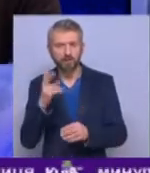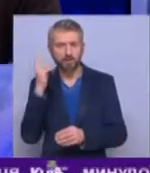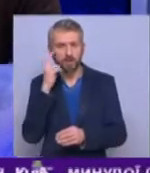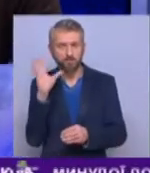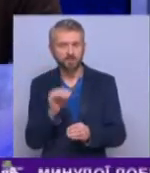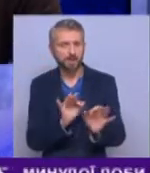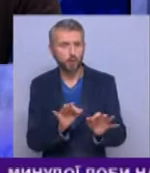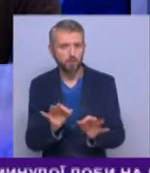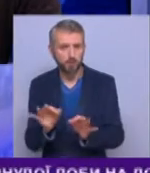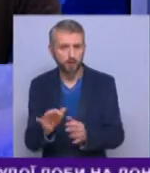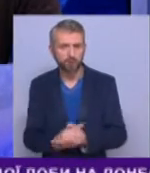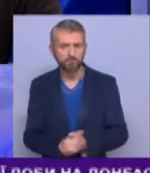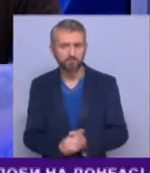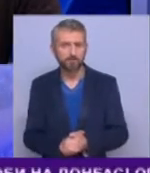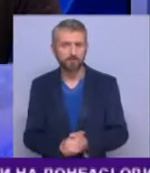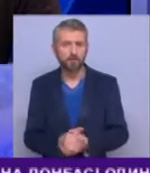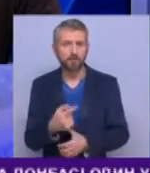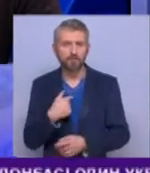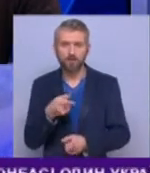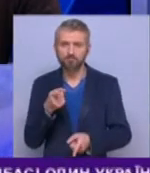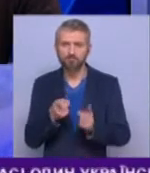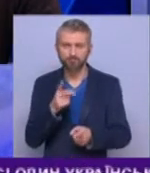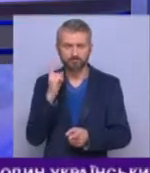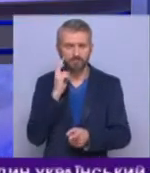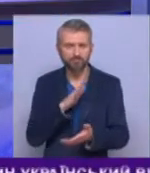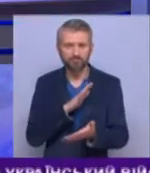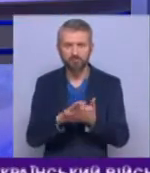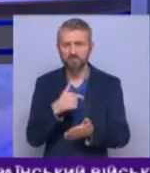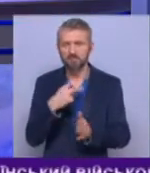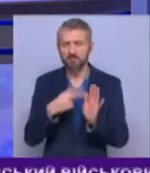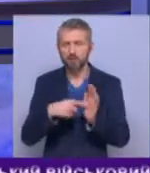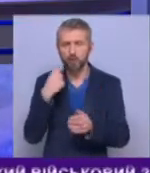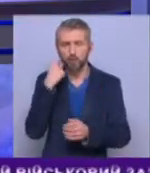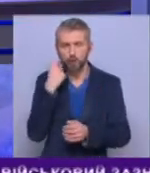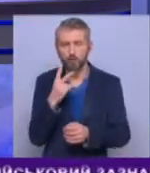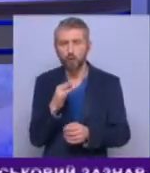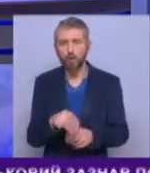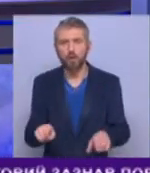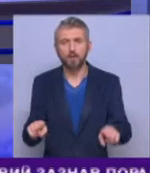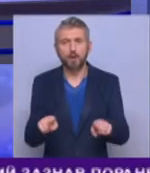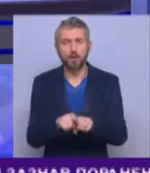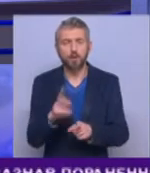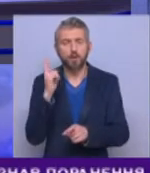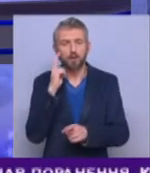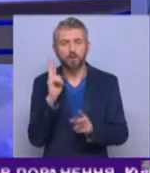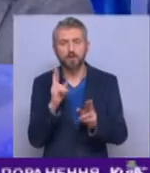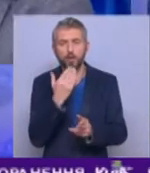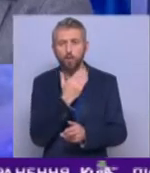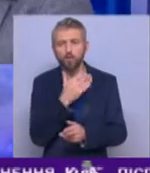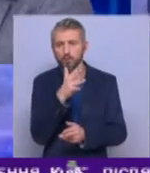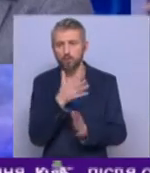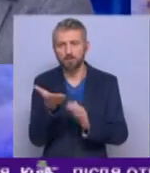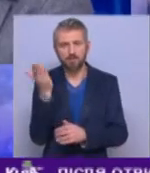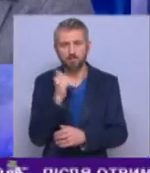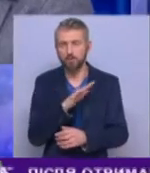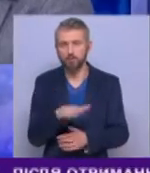все нормально. Я корінна киянка, мені 70 років, але такого Києва, як останні роки, ще давно